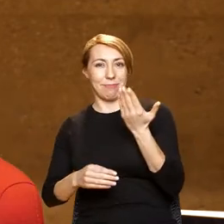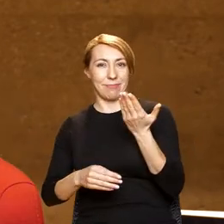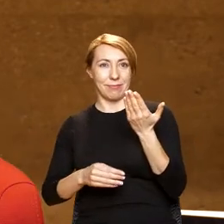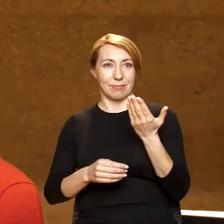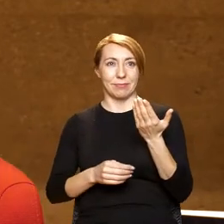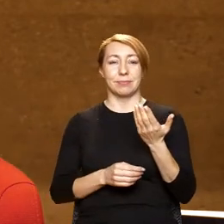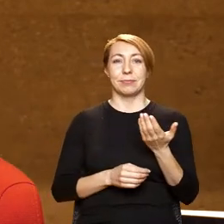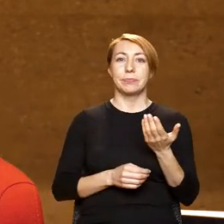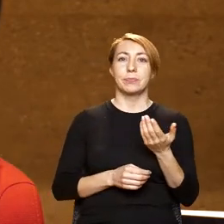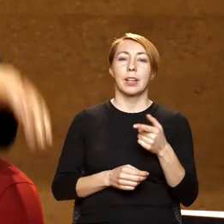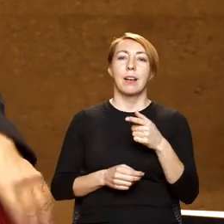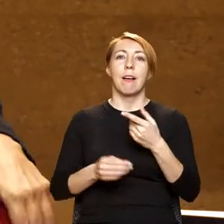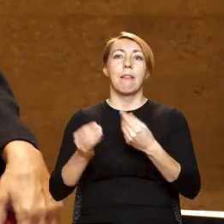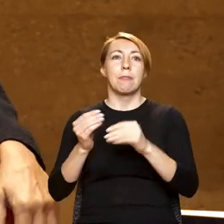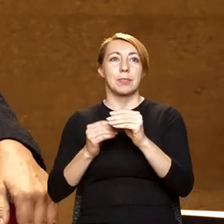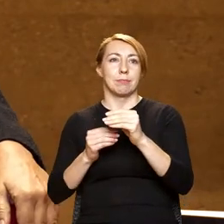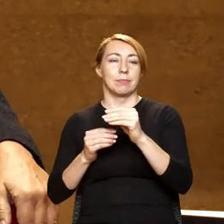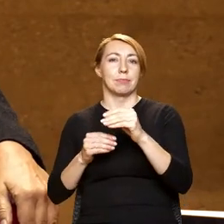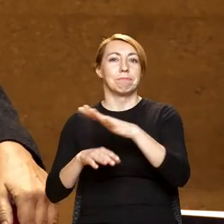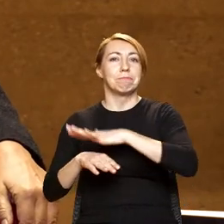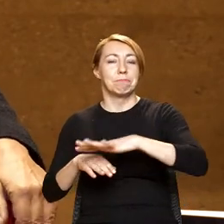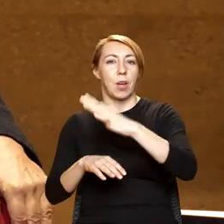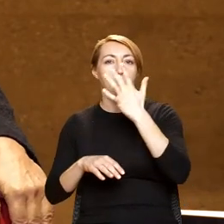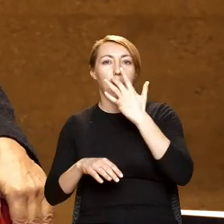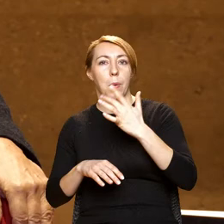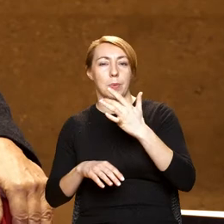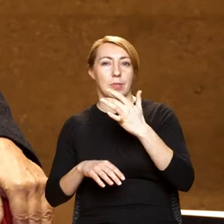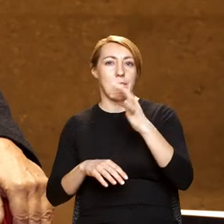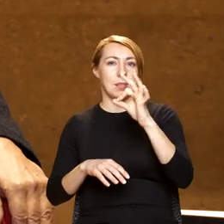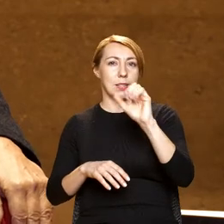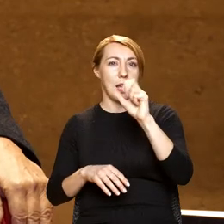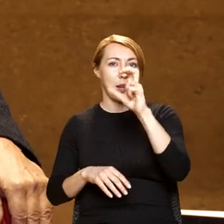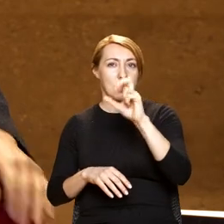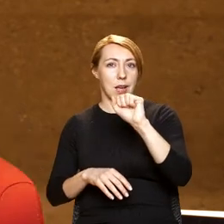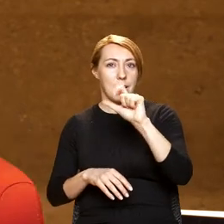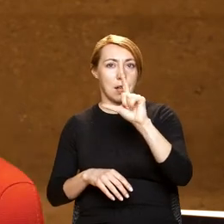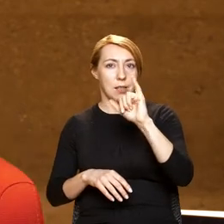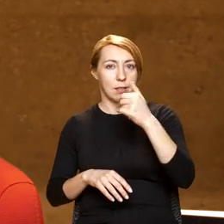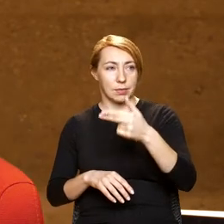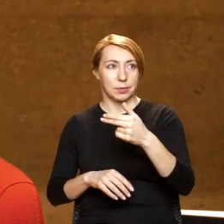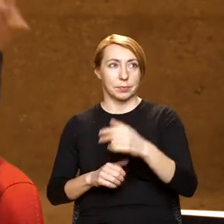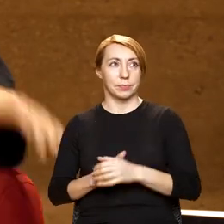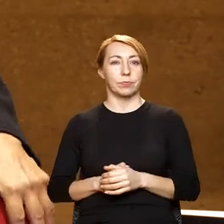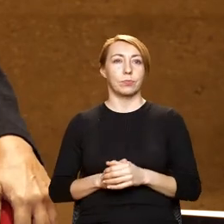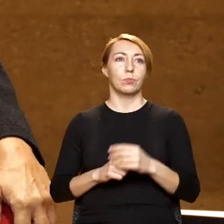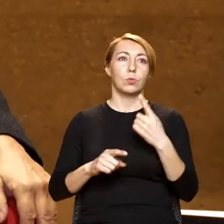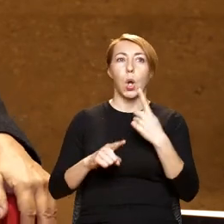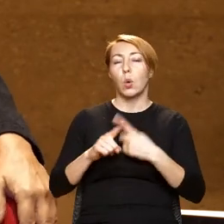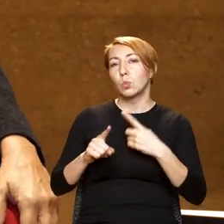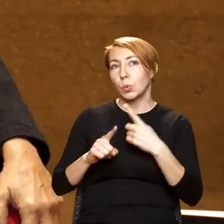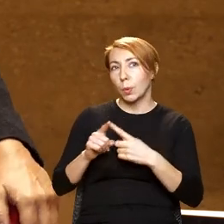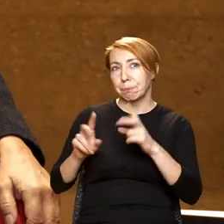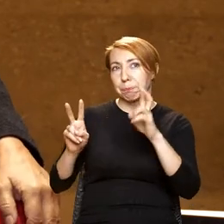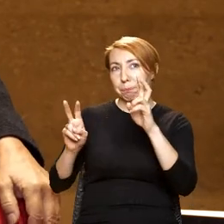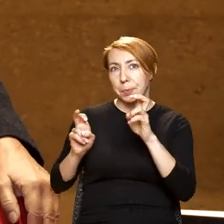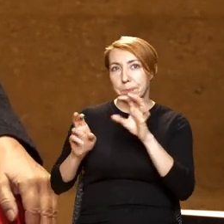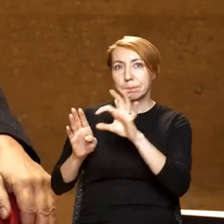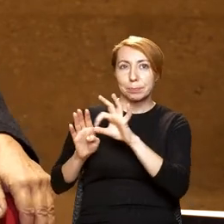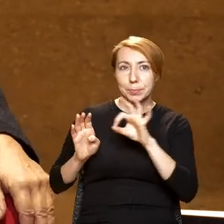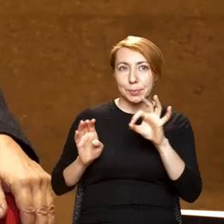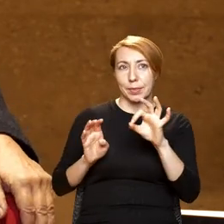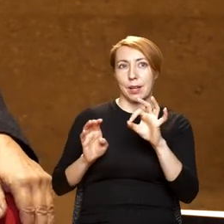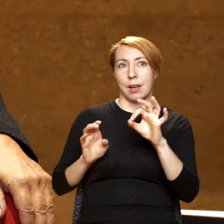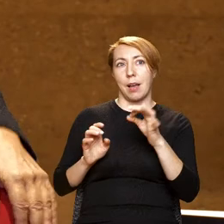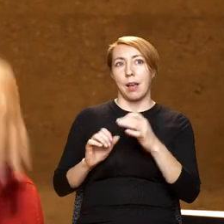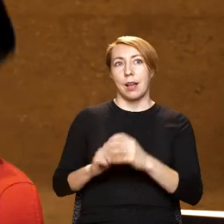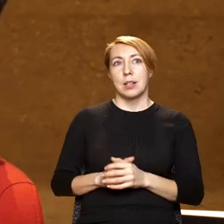o Sachalin, o Rosję, o te rejony, gdzie tak tutaj troszkę cytuję, może zmienię wypowiedź